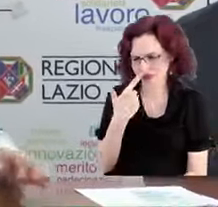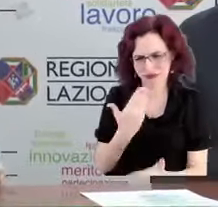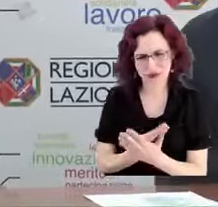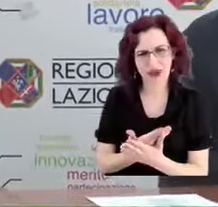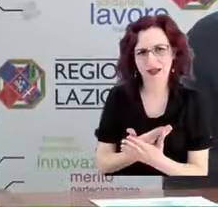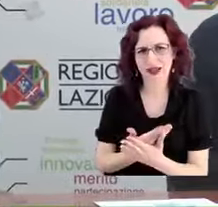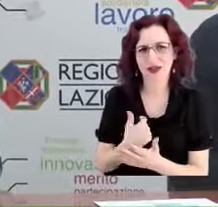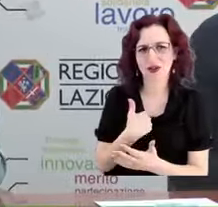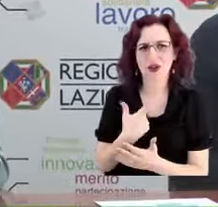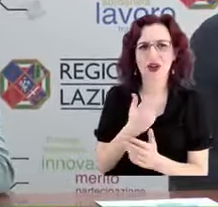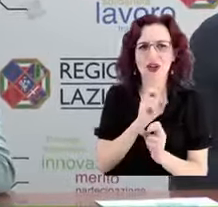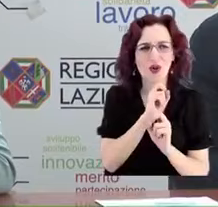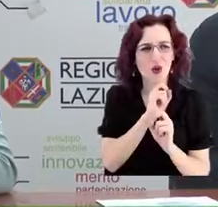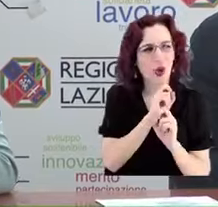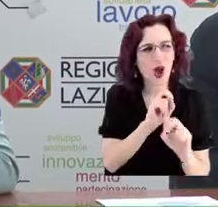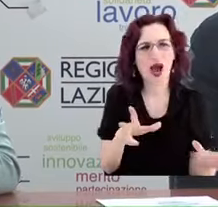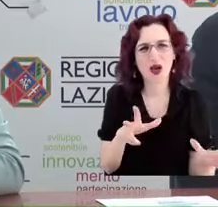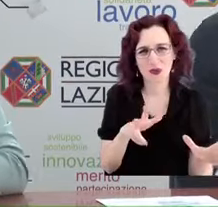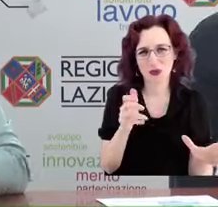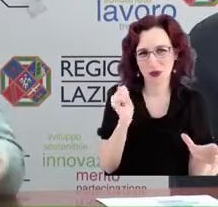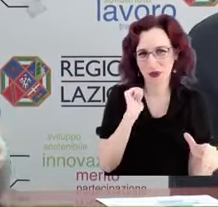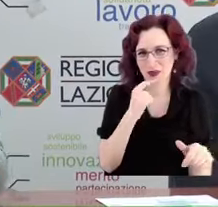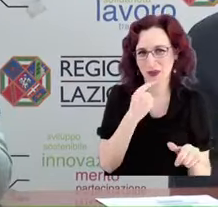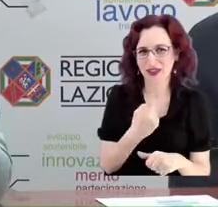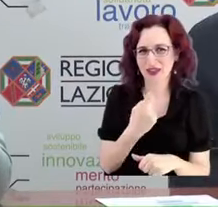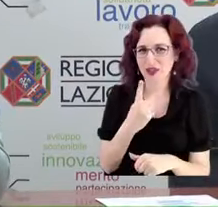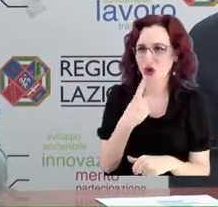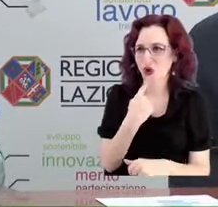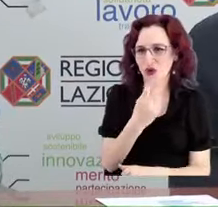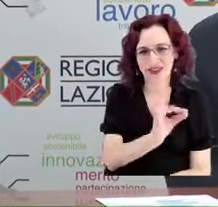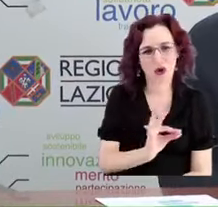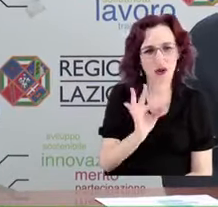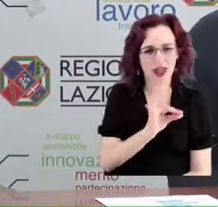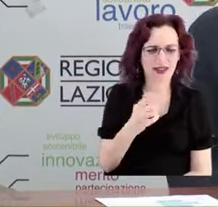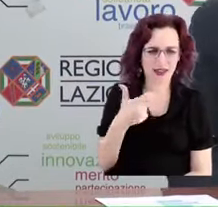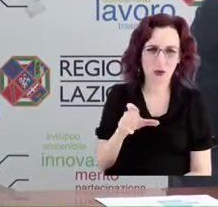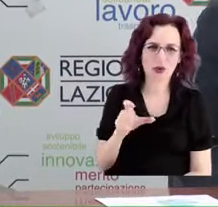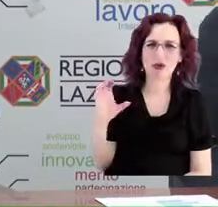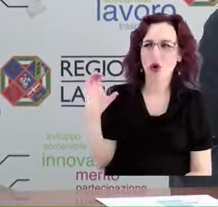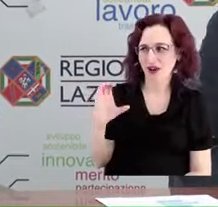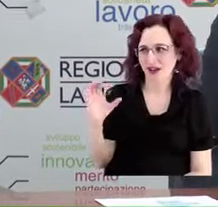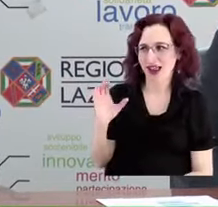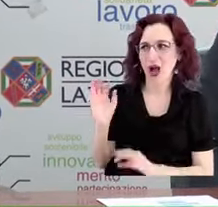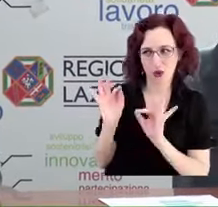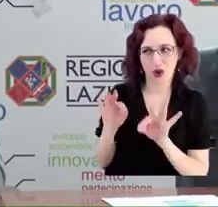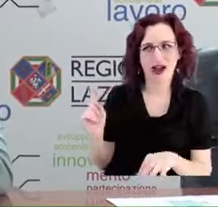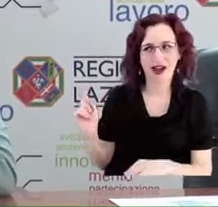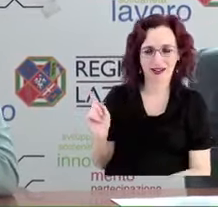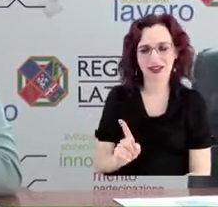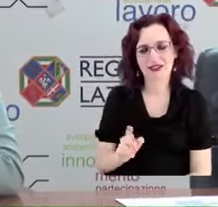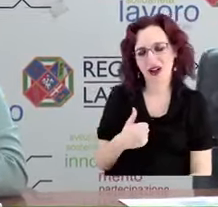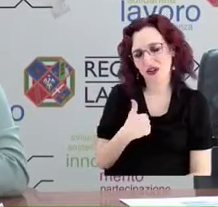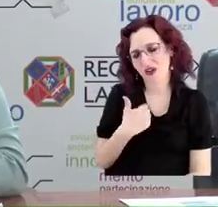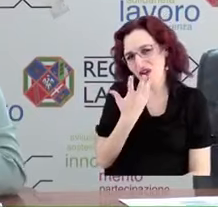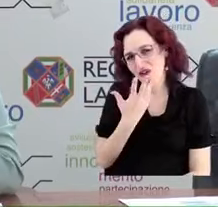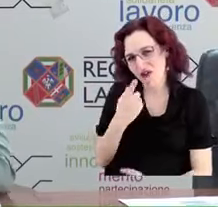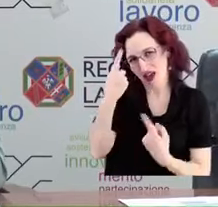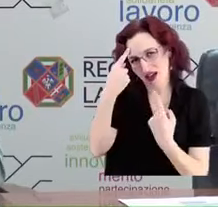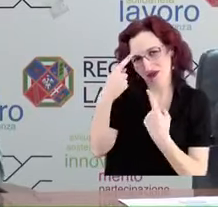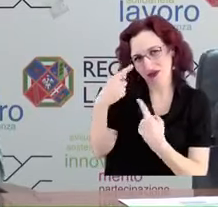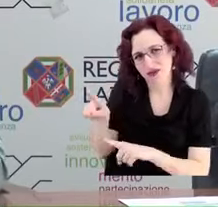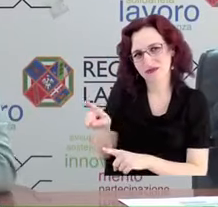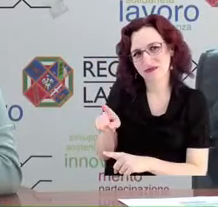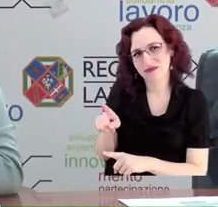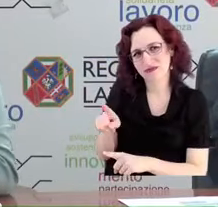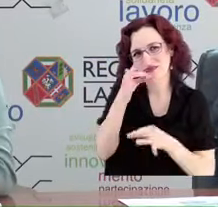vi dico nulla perchè molto probabilmente claudio ce la farà a raggiungersi avevo piacere che fossi tu stesso a dare